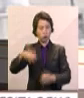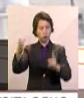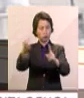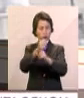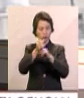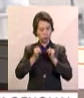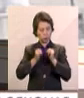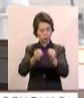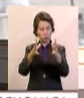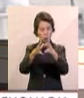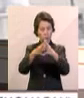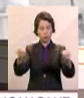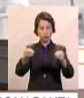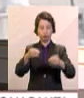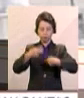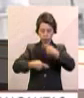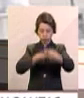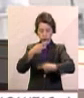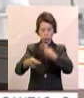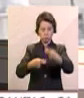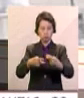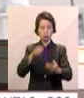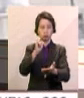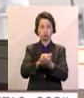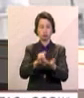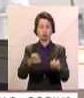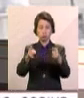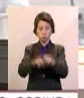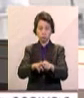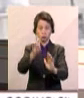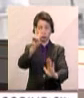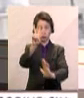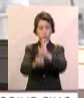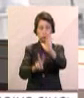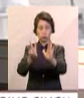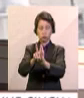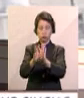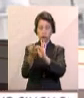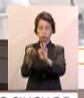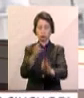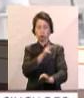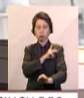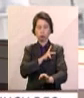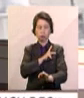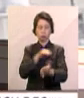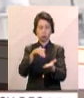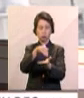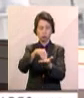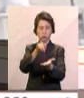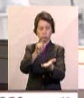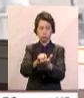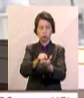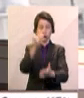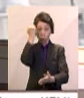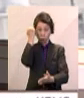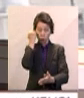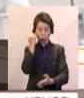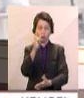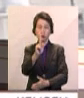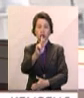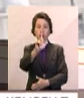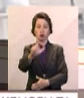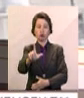mencapai jalan penyelesaian. Proses mediasi itu berlangsung hampir 2 jam di hadapan Ketua Pusat Mediasi Mahkamah Kuala Lumpur,